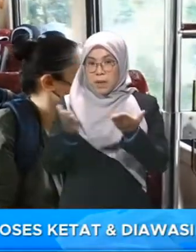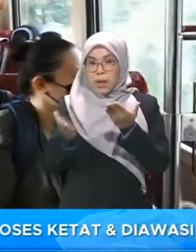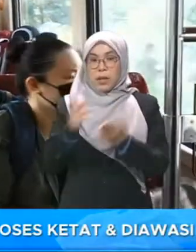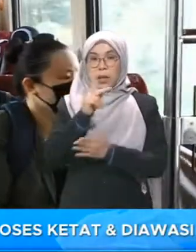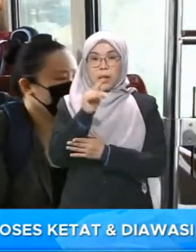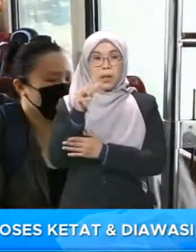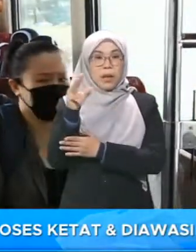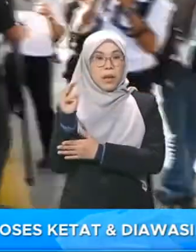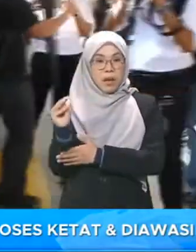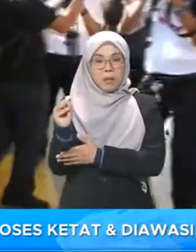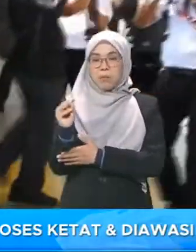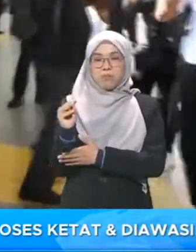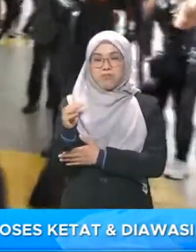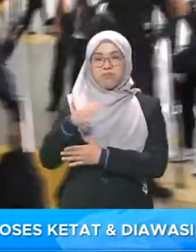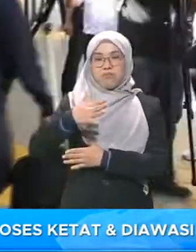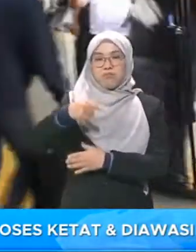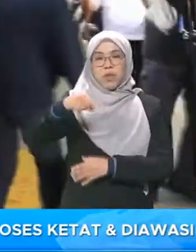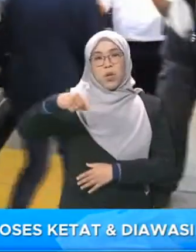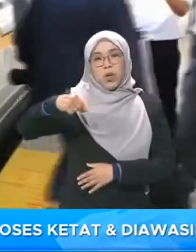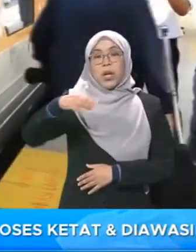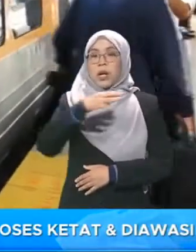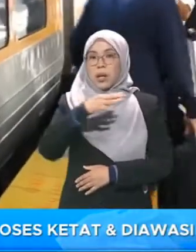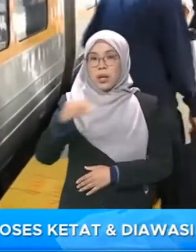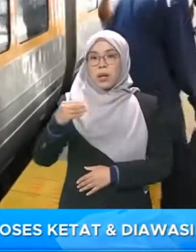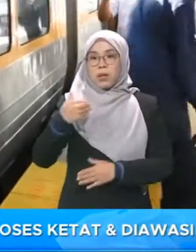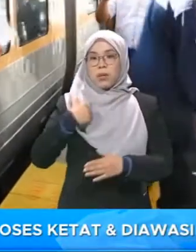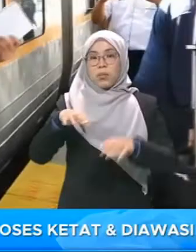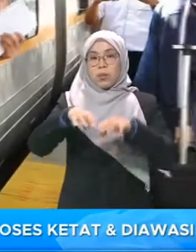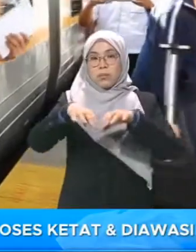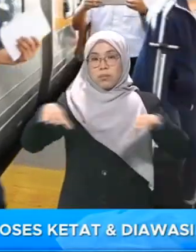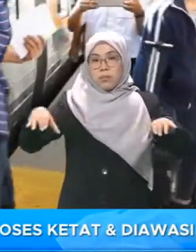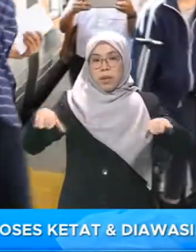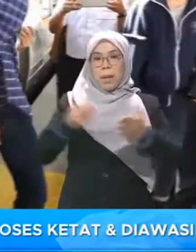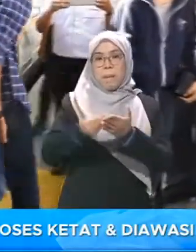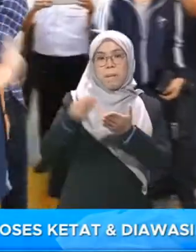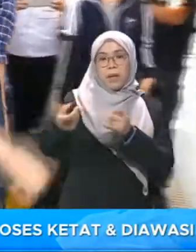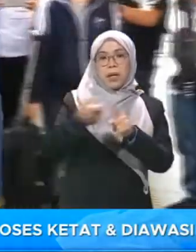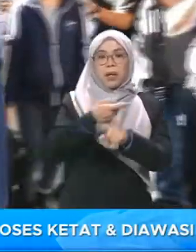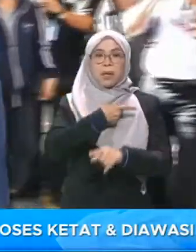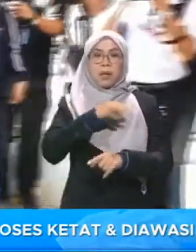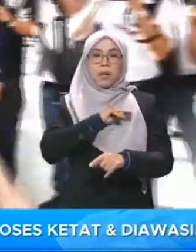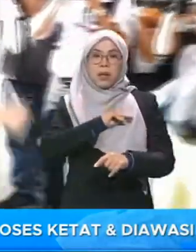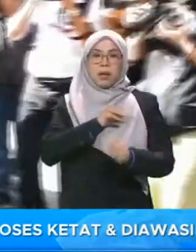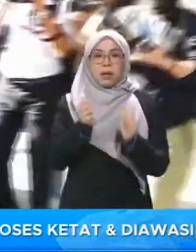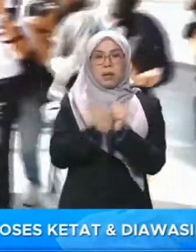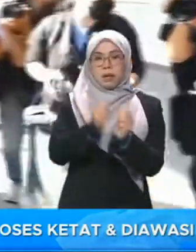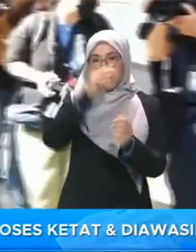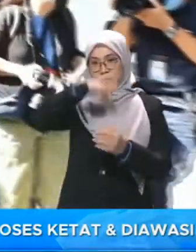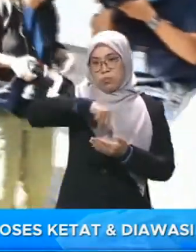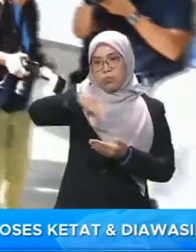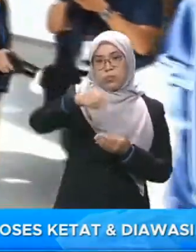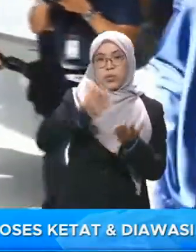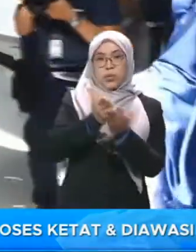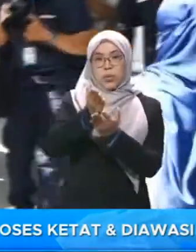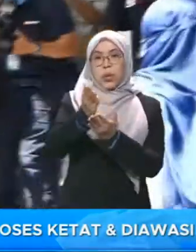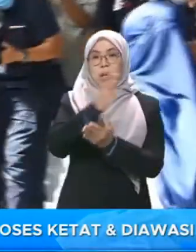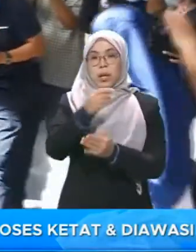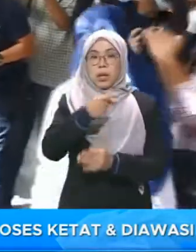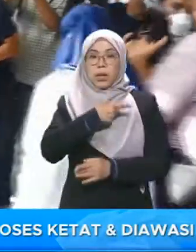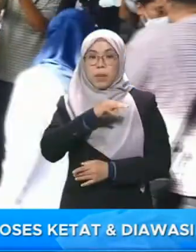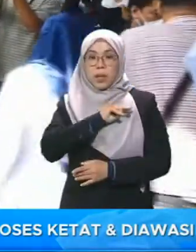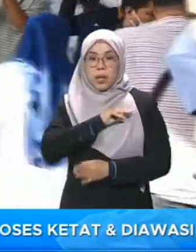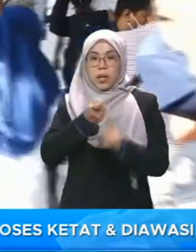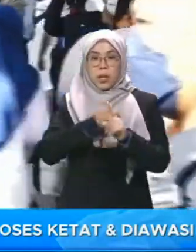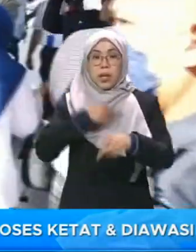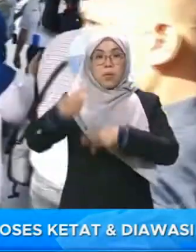berhak YP tidak berkualiti cream Instagram itu dibeli Kementerian secara rundingan terus berkata kebencian